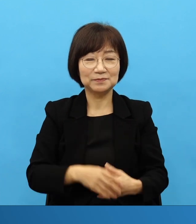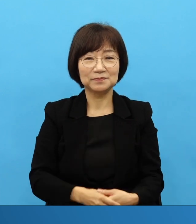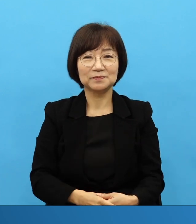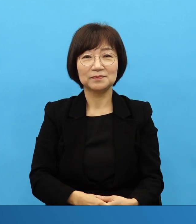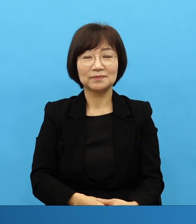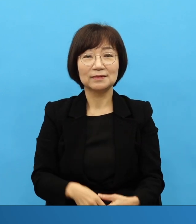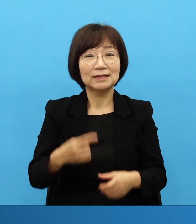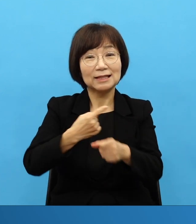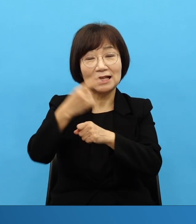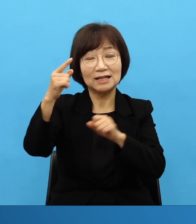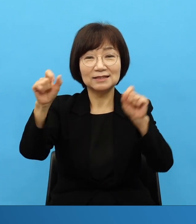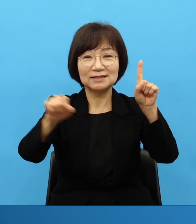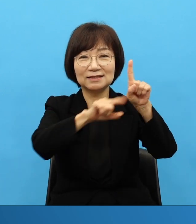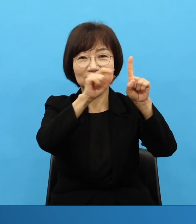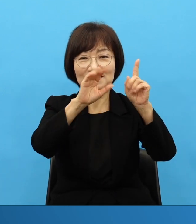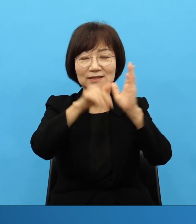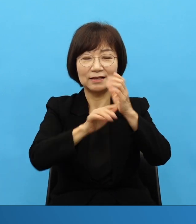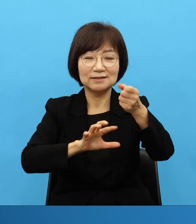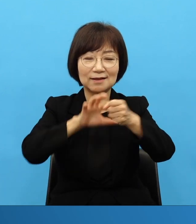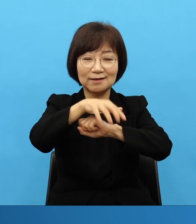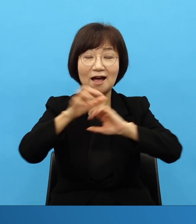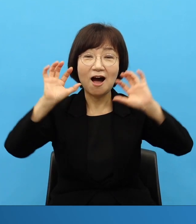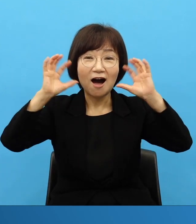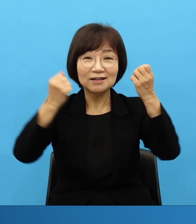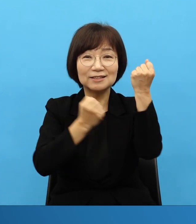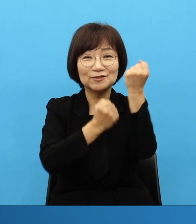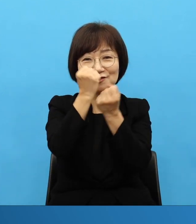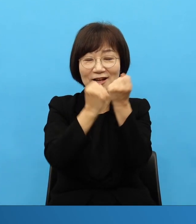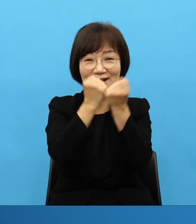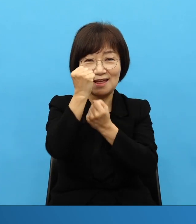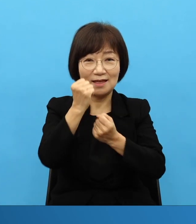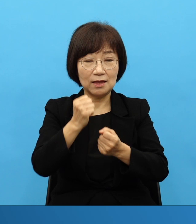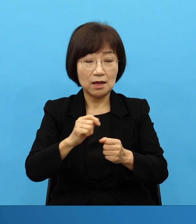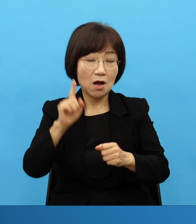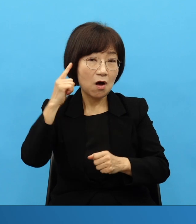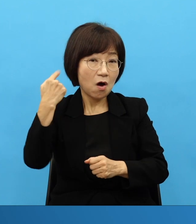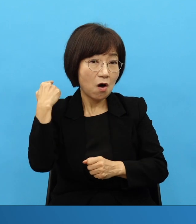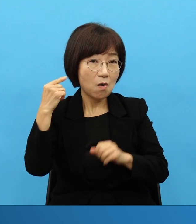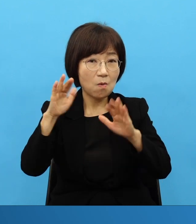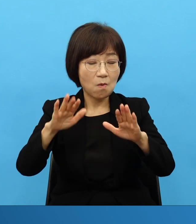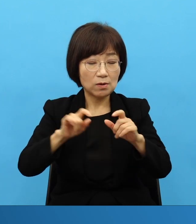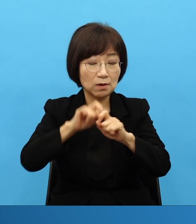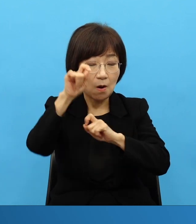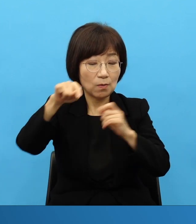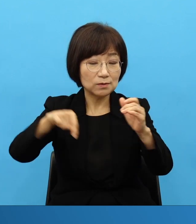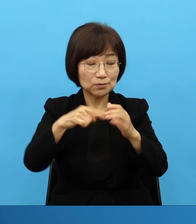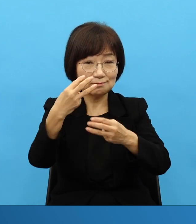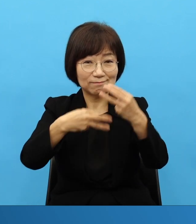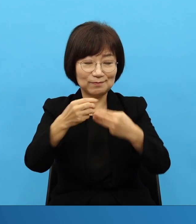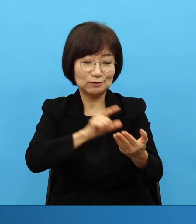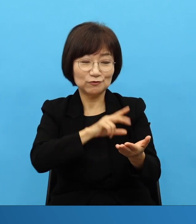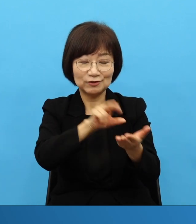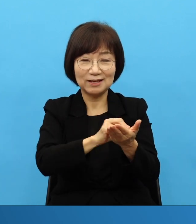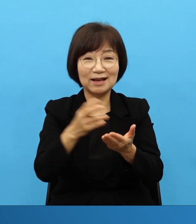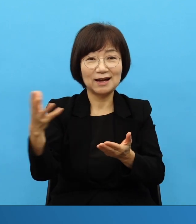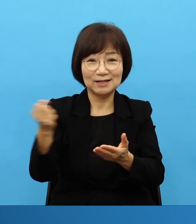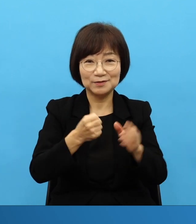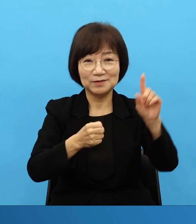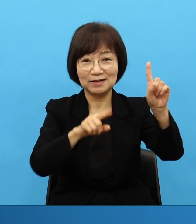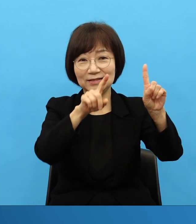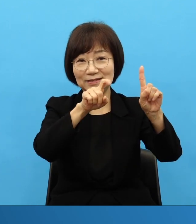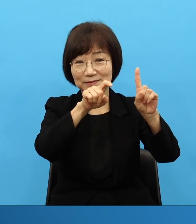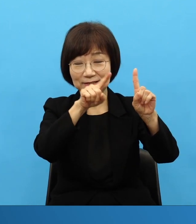내년 1월엔 세계 어린이 수련회가 어제, 오늘 영원 속의 랩넌트란 주제로 11일부터 이틀간